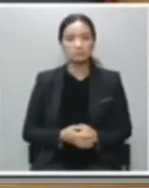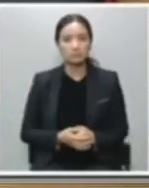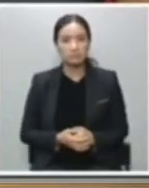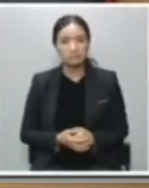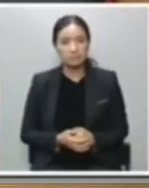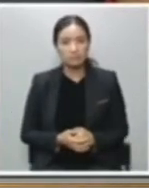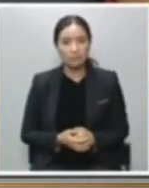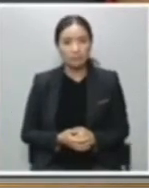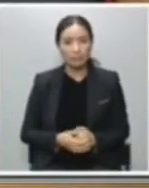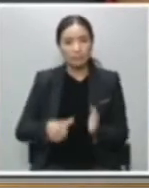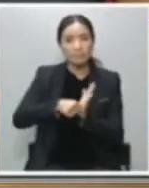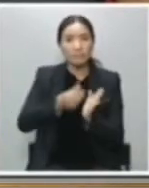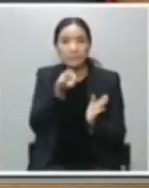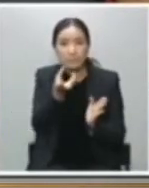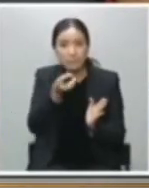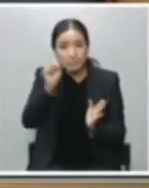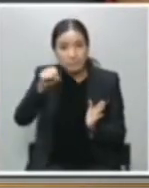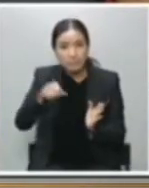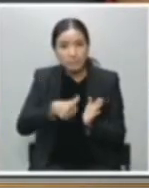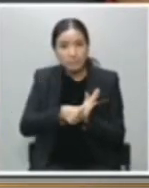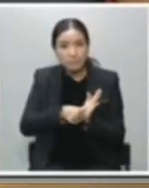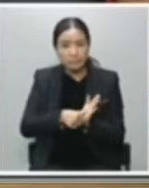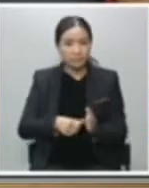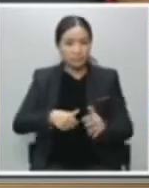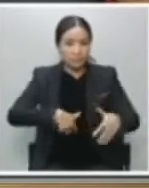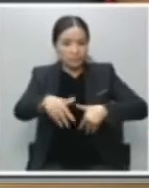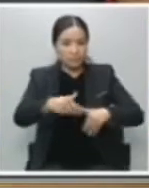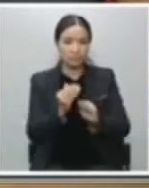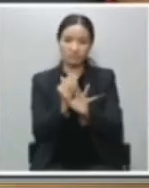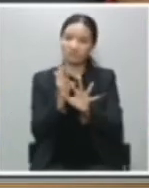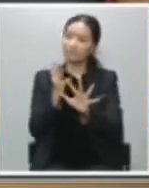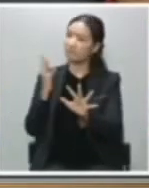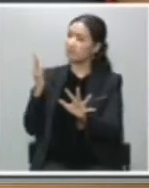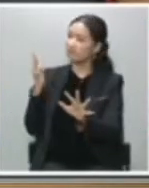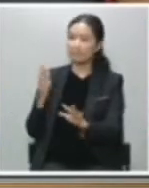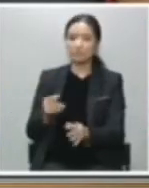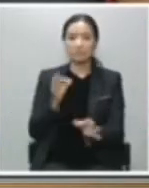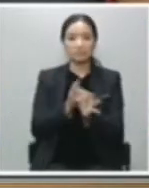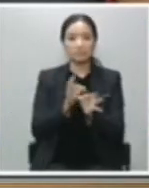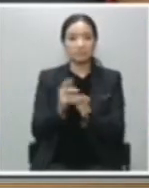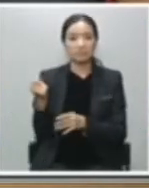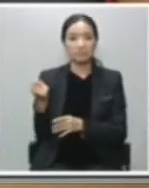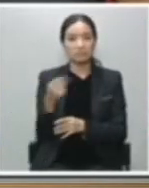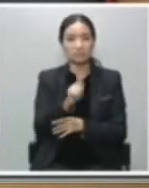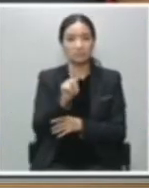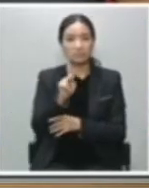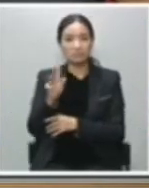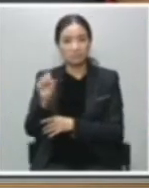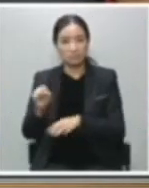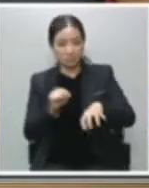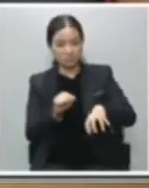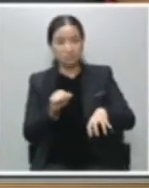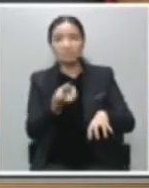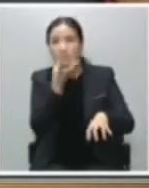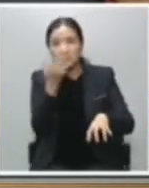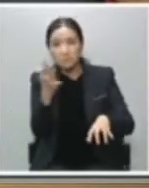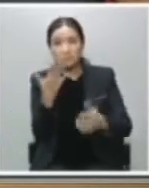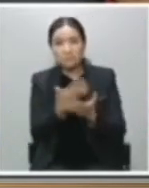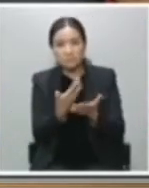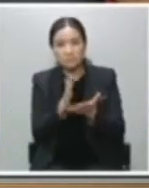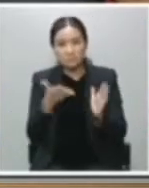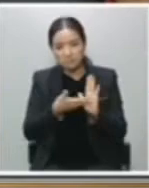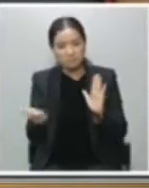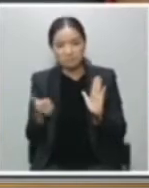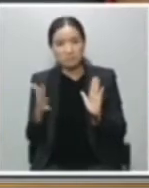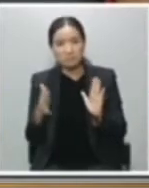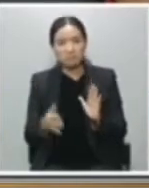ธอรับจำนำข้าวใช่ไหมชาวนาไปเข้าแถวกับที่ธ.ก.ส.ไม่มีข้าวไม่มีตังค์ไม่ได้เบิกตังค์เพราะอะ